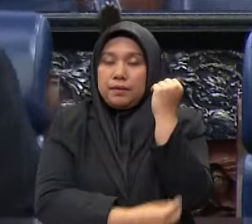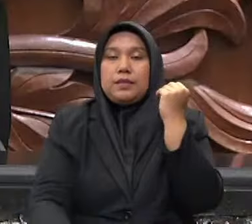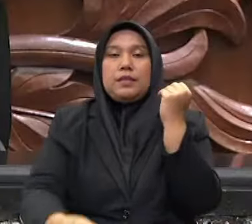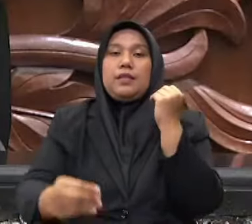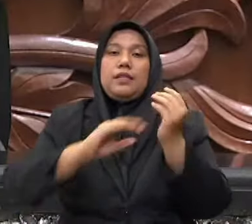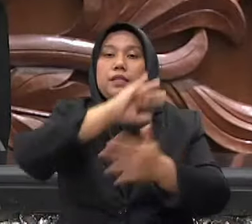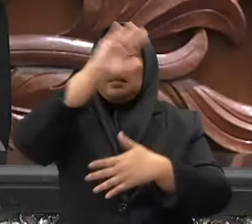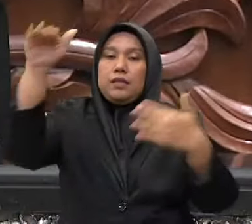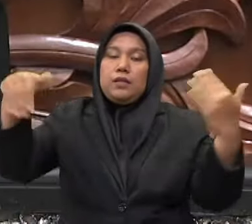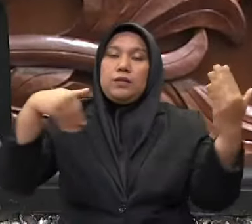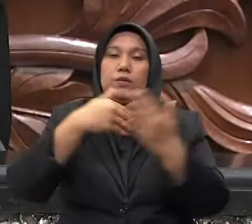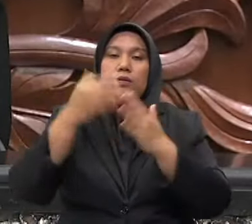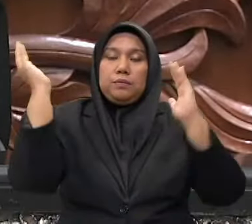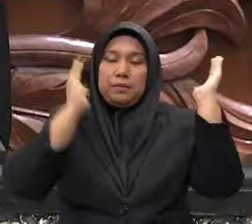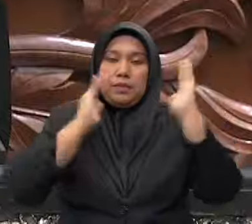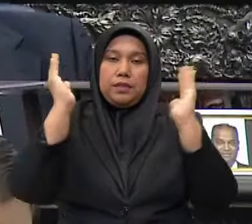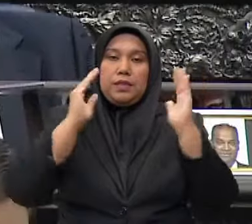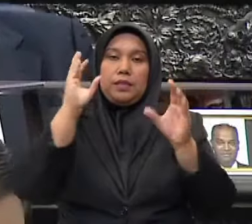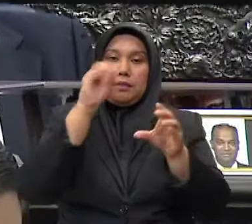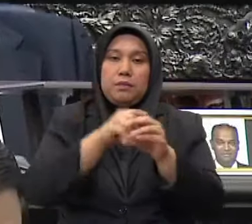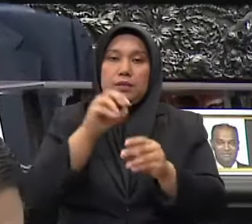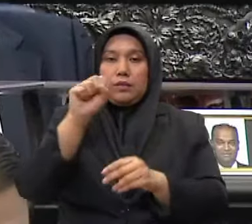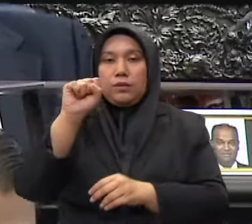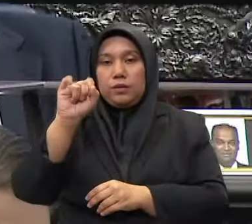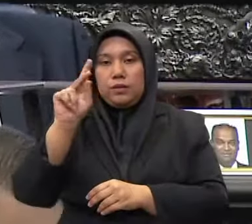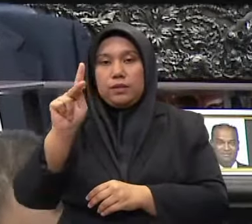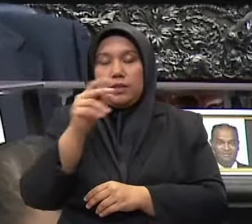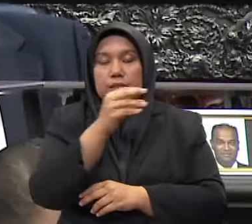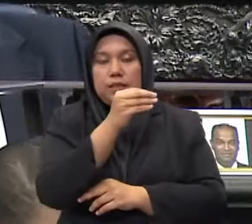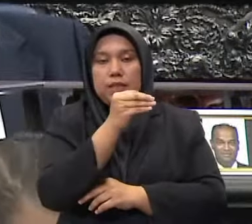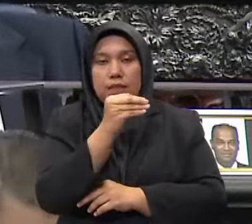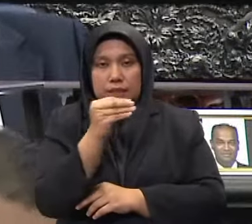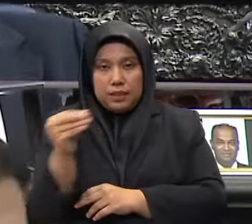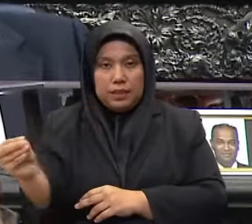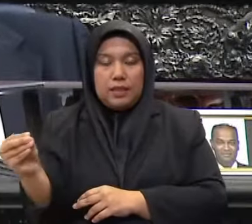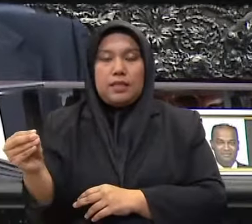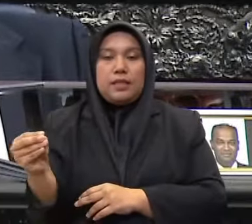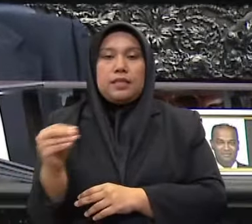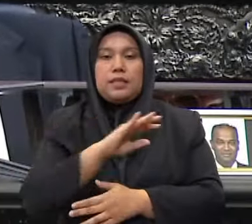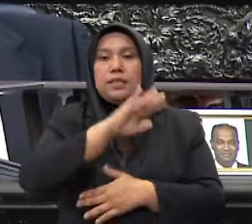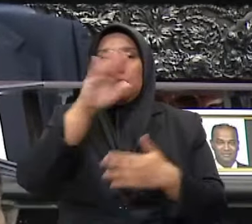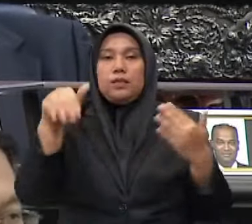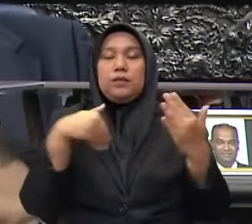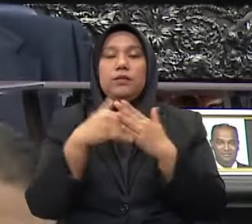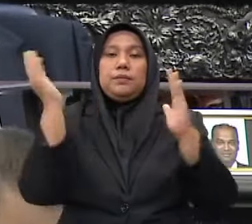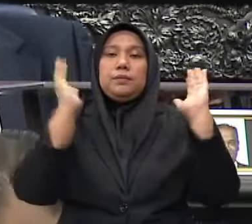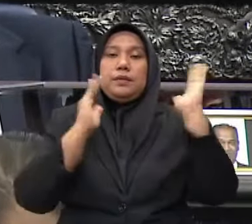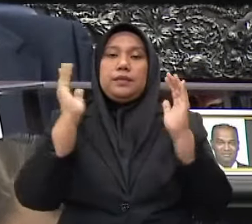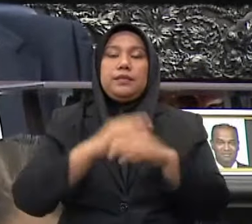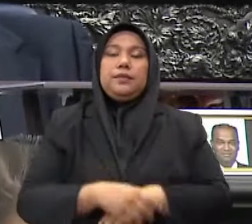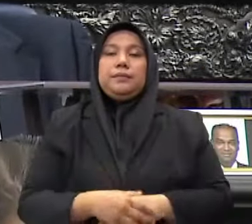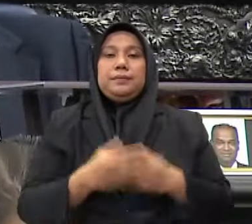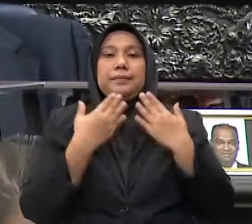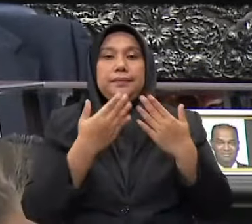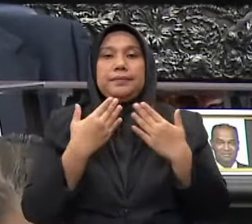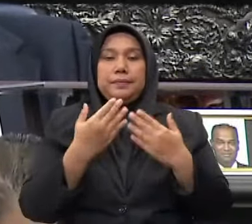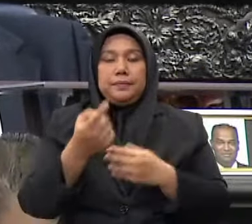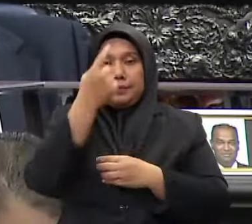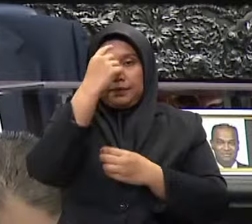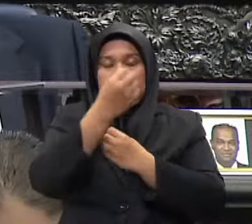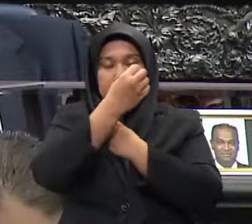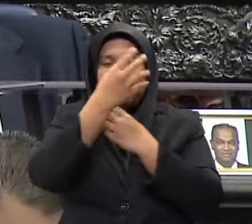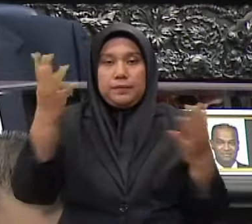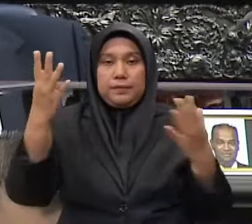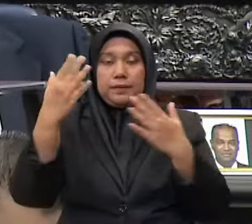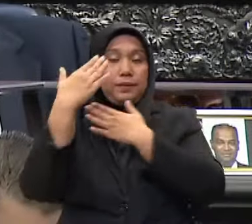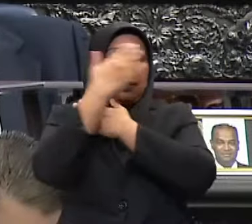lain Rakan Saya dari Rakan lama saya di untuk makluman yang berhormat